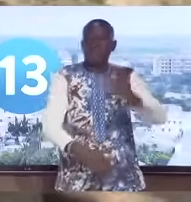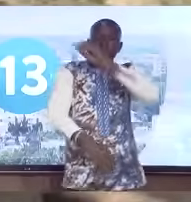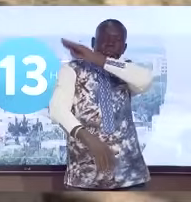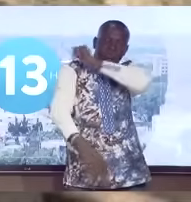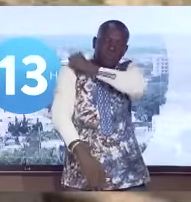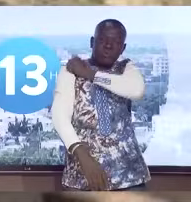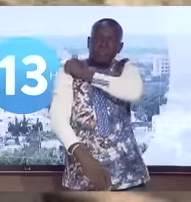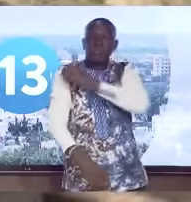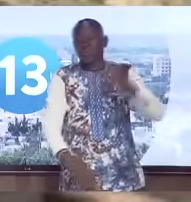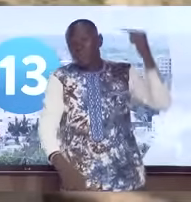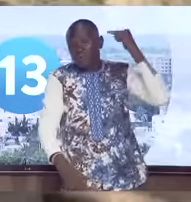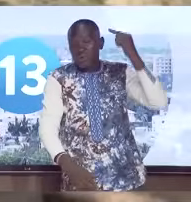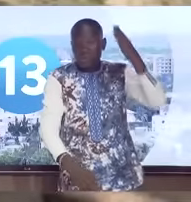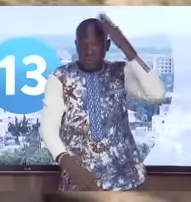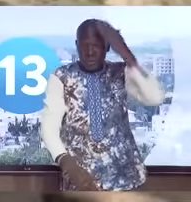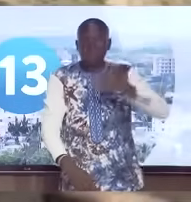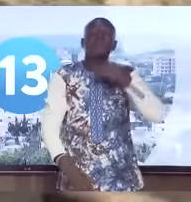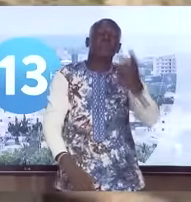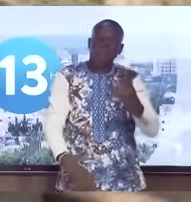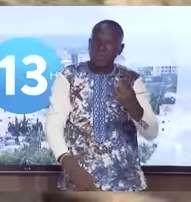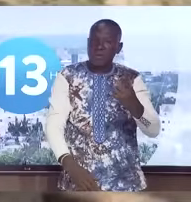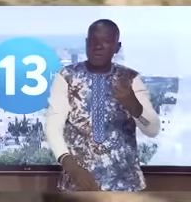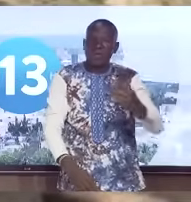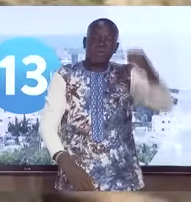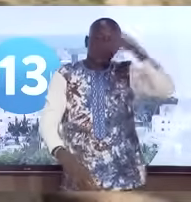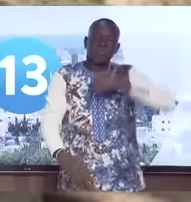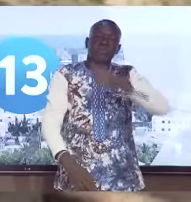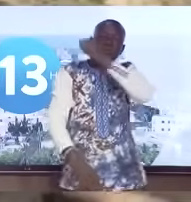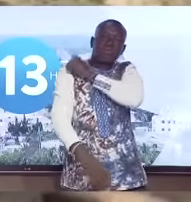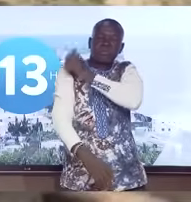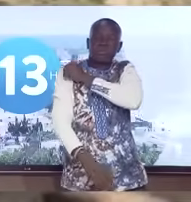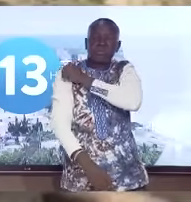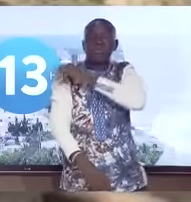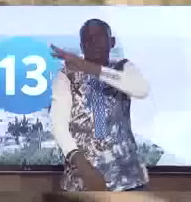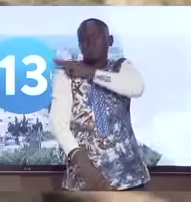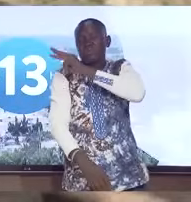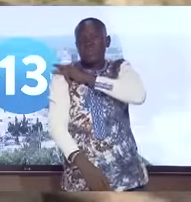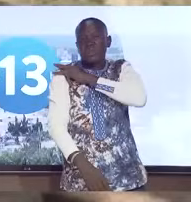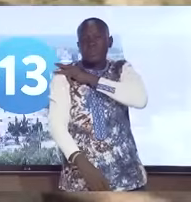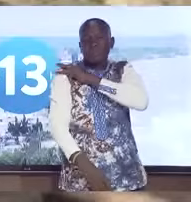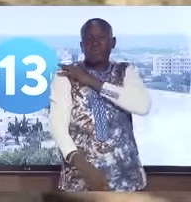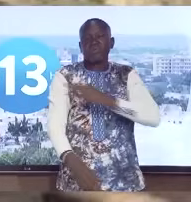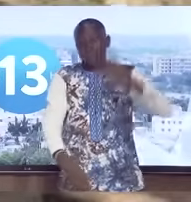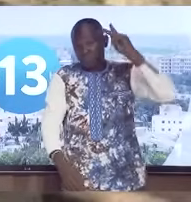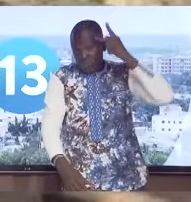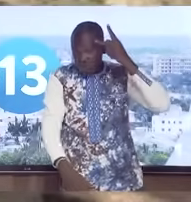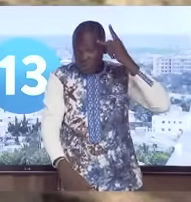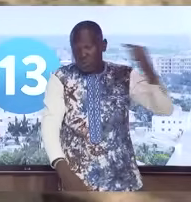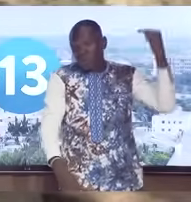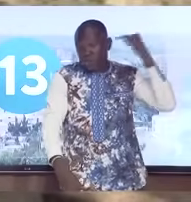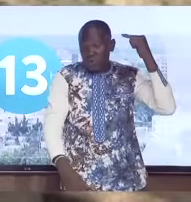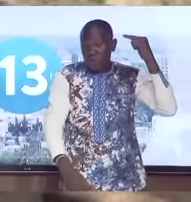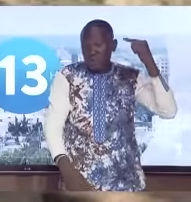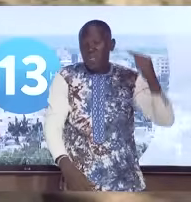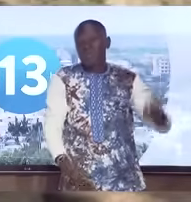écoute. Tu sais qui te parle. C'est moi, Amsetou Miskine. J'espère que tu m'entends. Tu as intérêt à